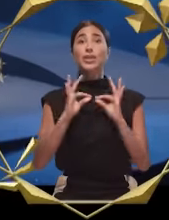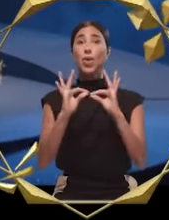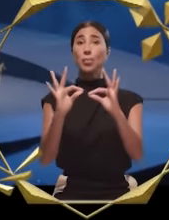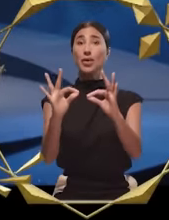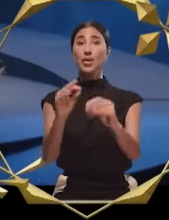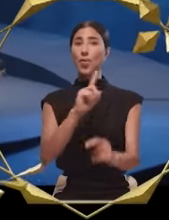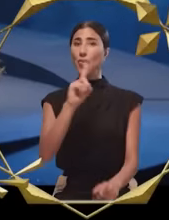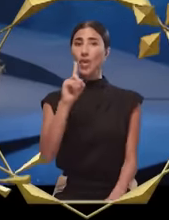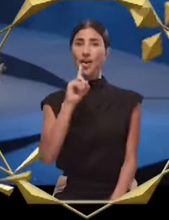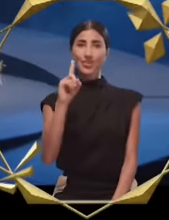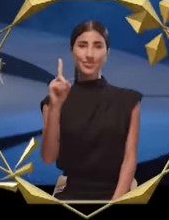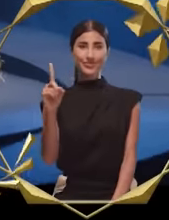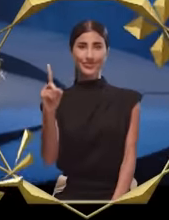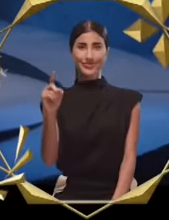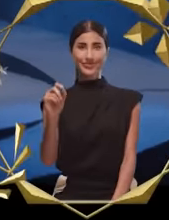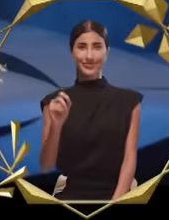فهناك دوما لولا،